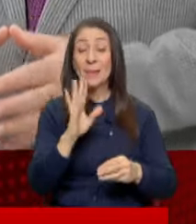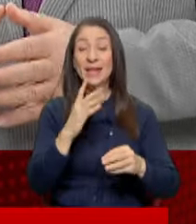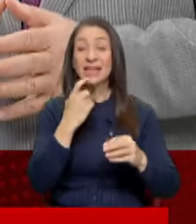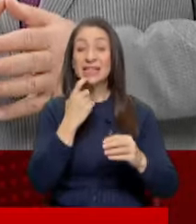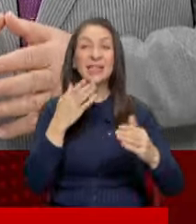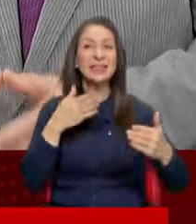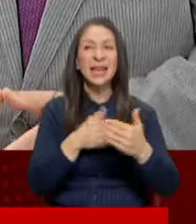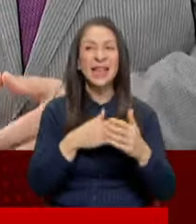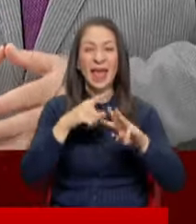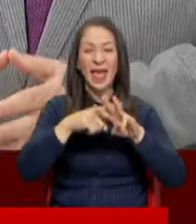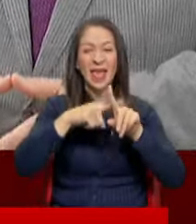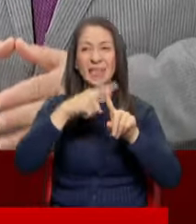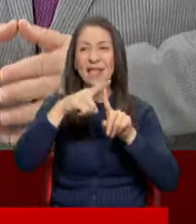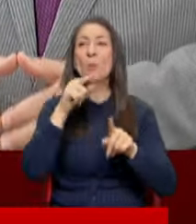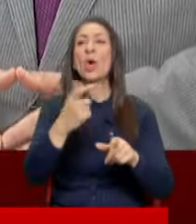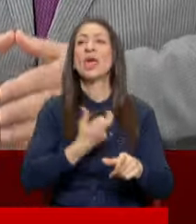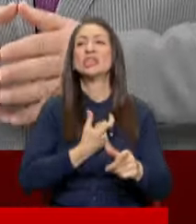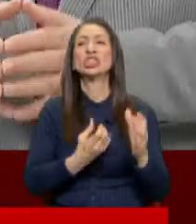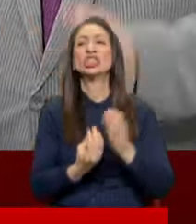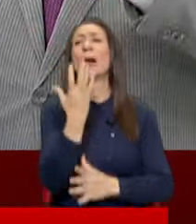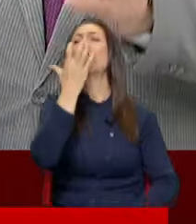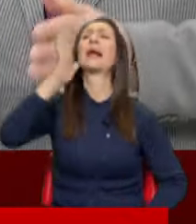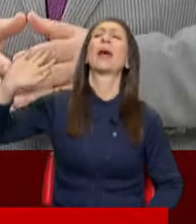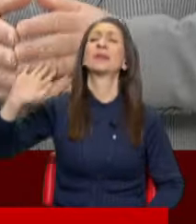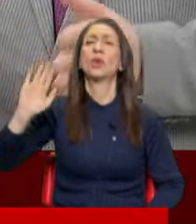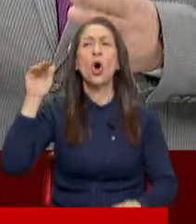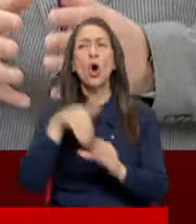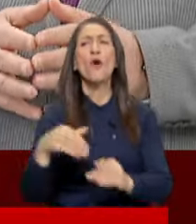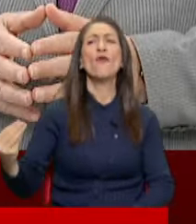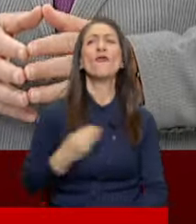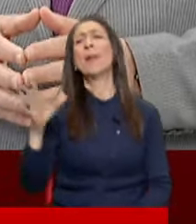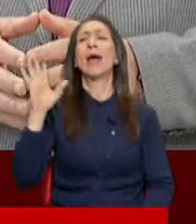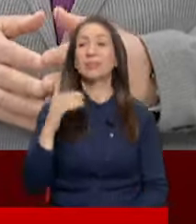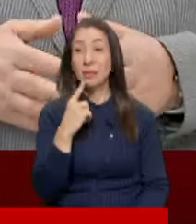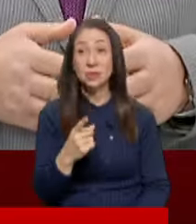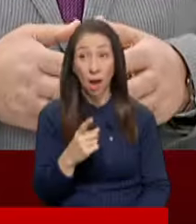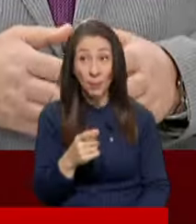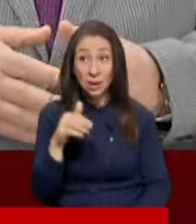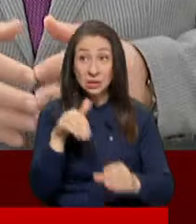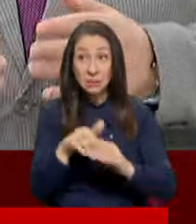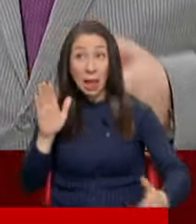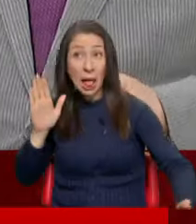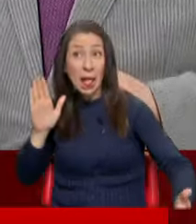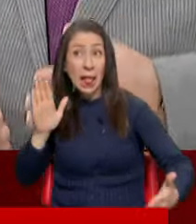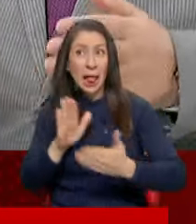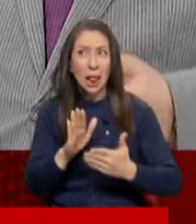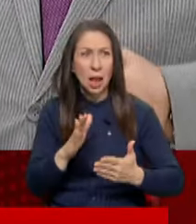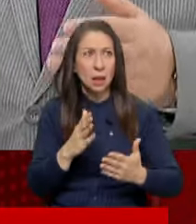yaşa takılanlar bu yasanın çıkmasını beklemesin oy vermesinler demişti ama seçime giderken bir baktı ki büyük bir